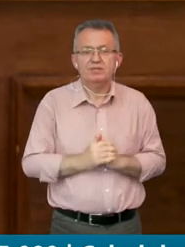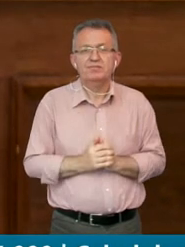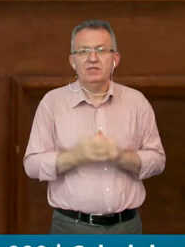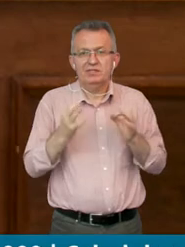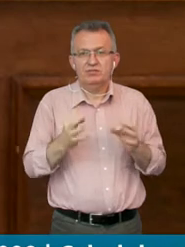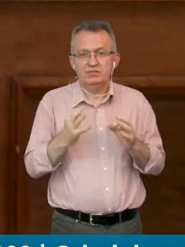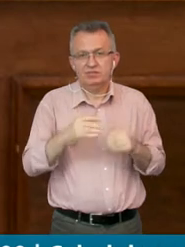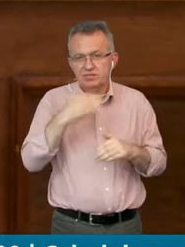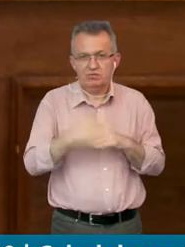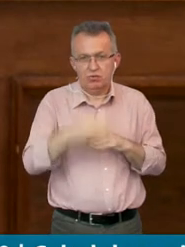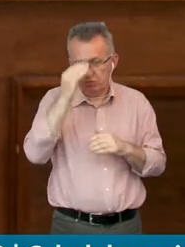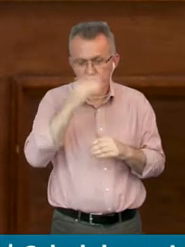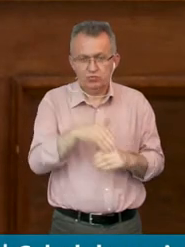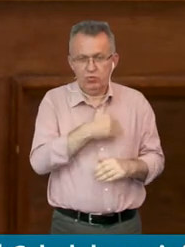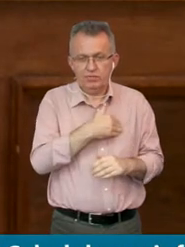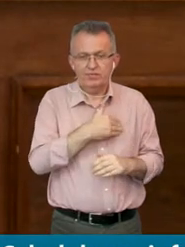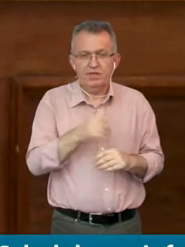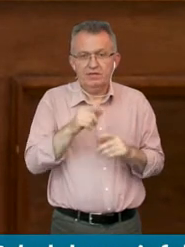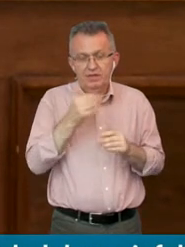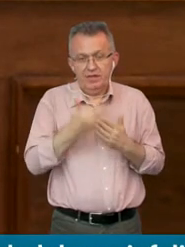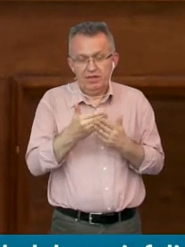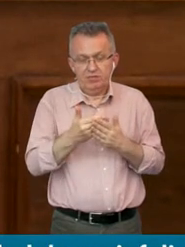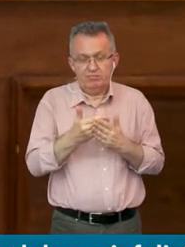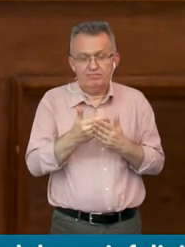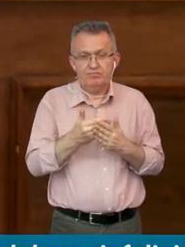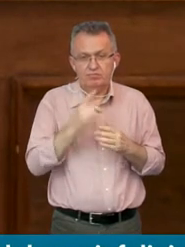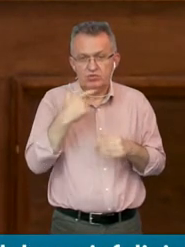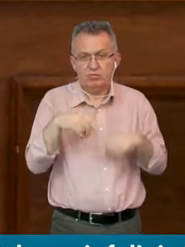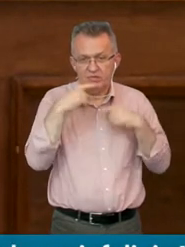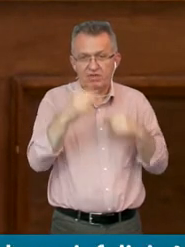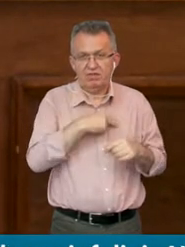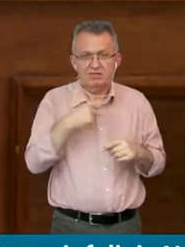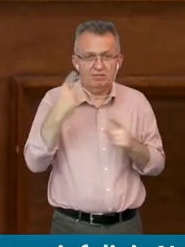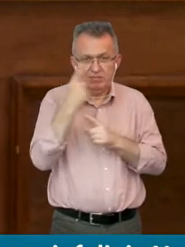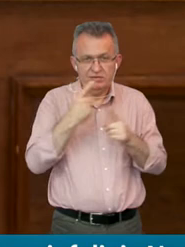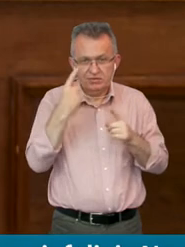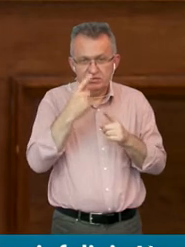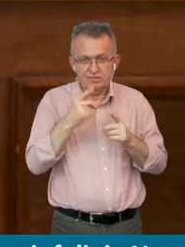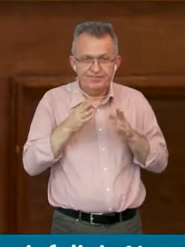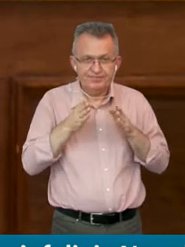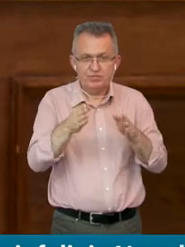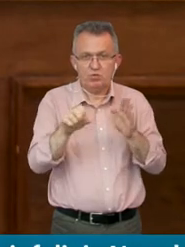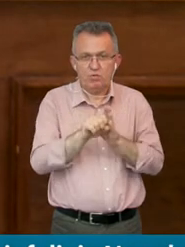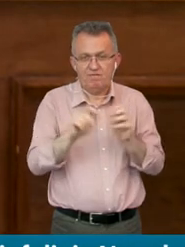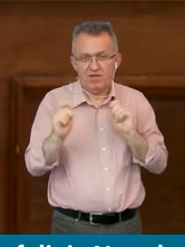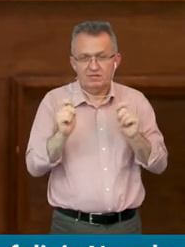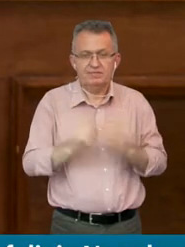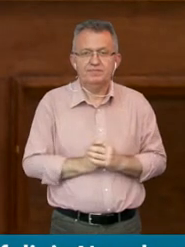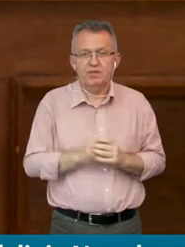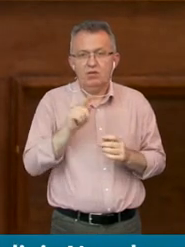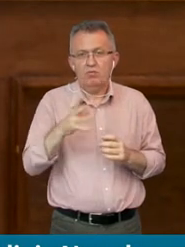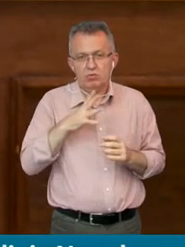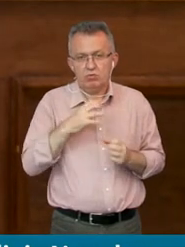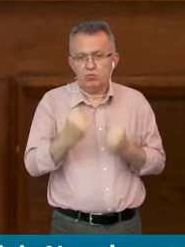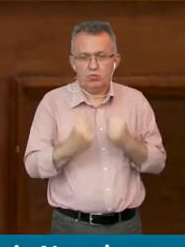Dziś zakończenie roku szkolnego, a zatem możemy powiedzieć, że nasze myśli kierują się powoli ku wakacjom. To był